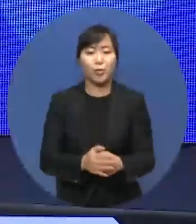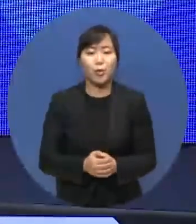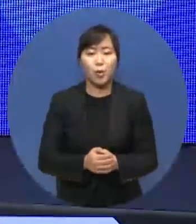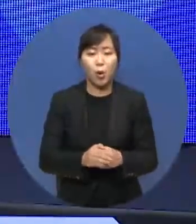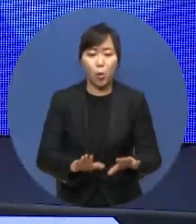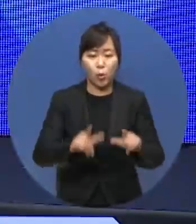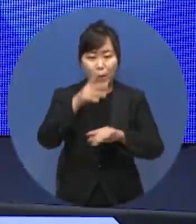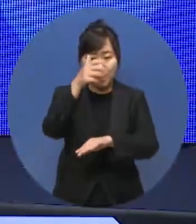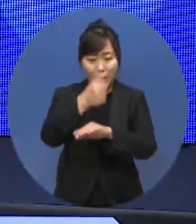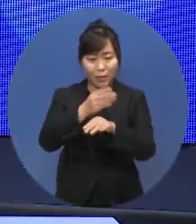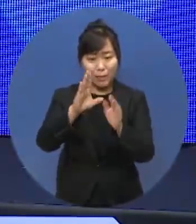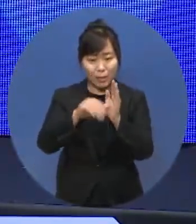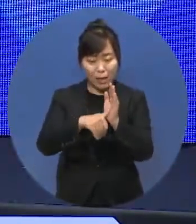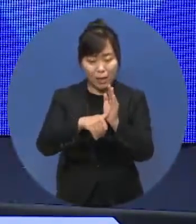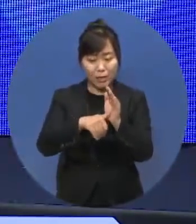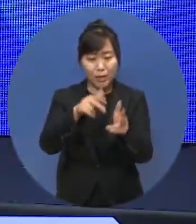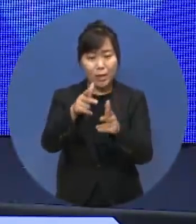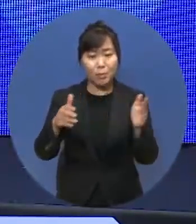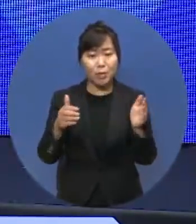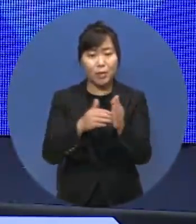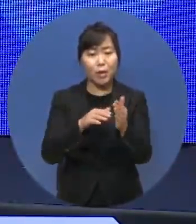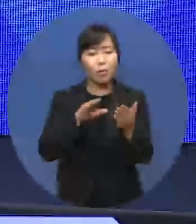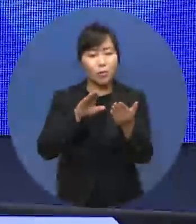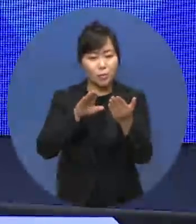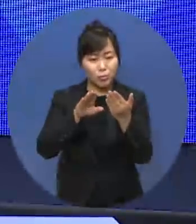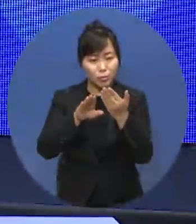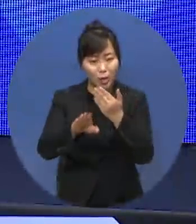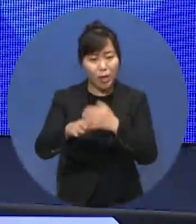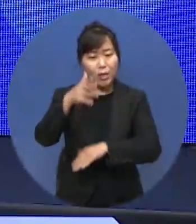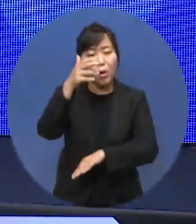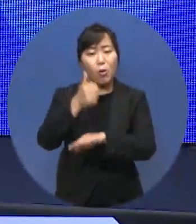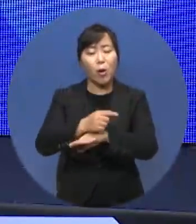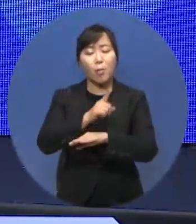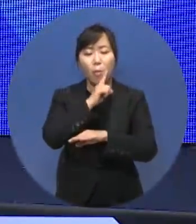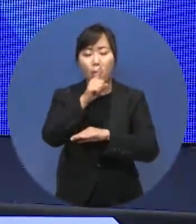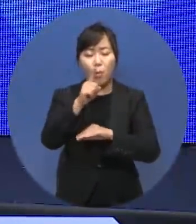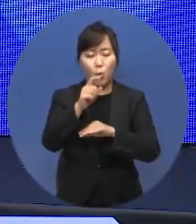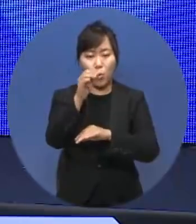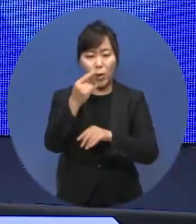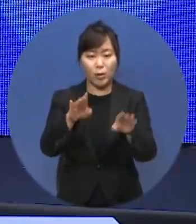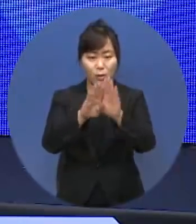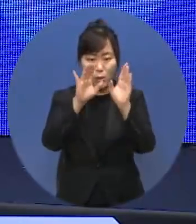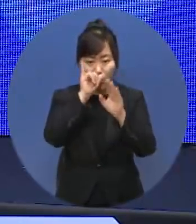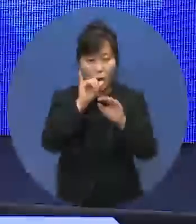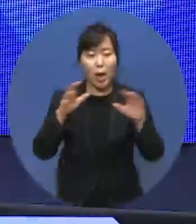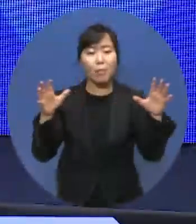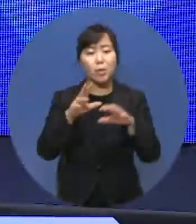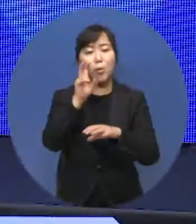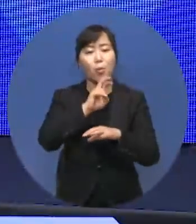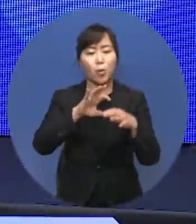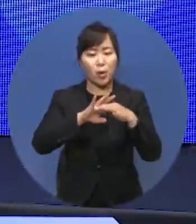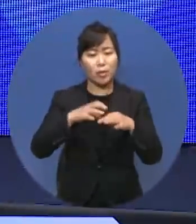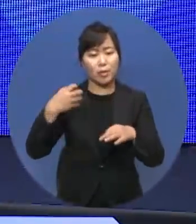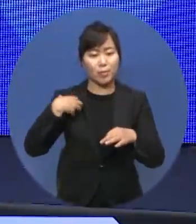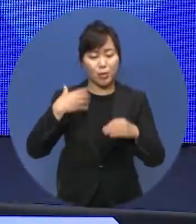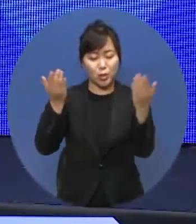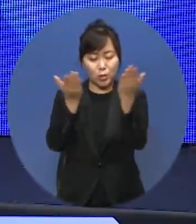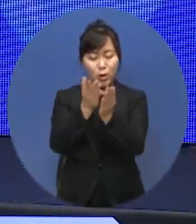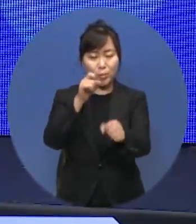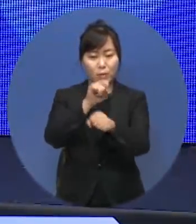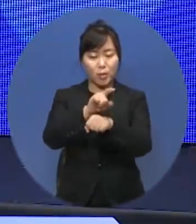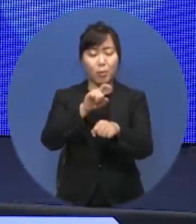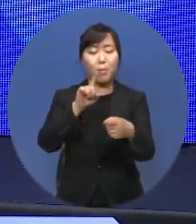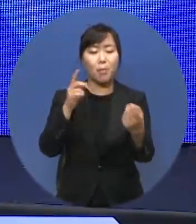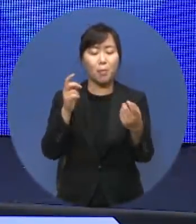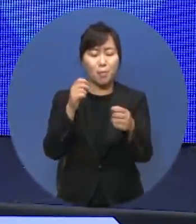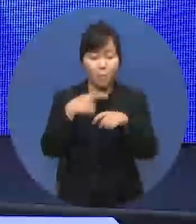올해 말에 이 시범 사업이 끝나고 나면 이제 결과 보고회 또 개최를 할 것이고요. 또 합창 공연에 대한 직무 적합성 평가